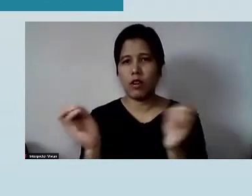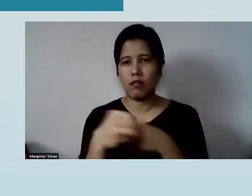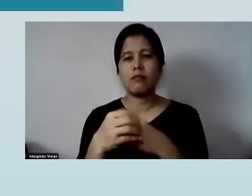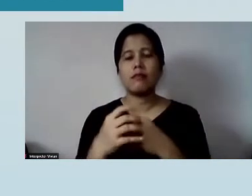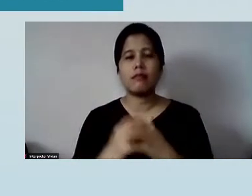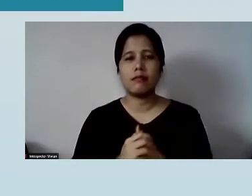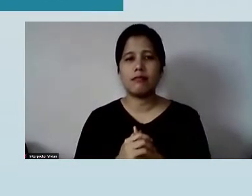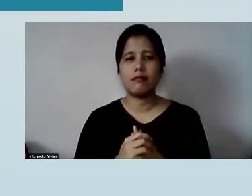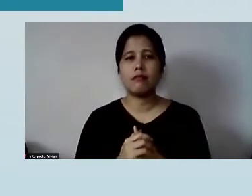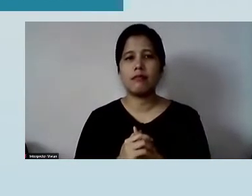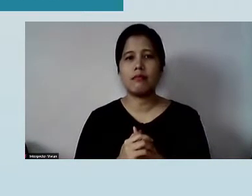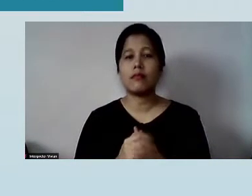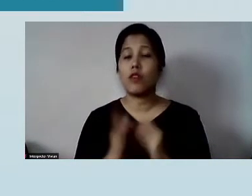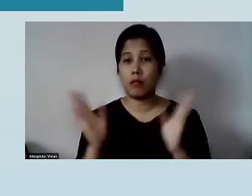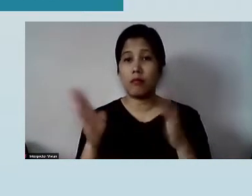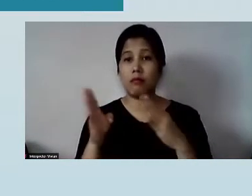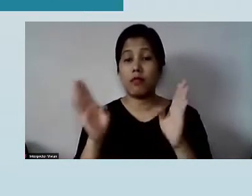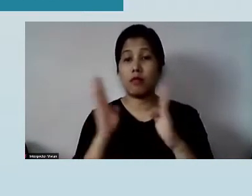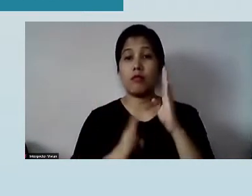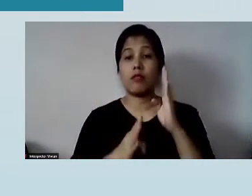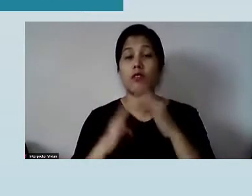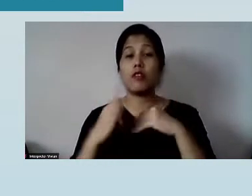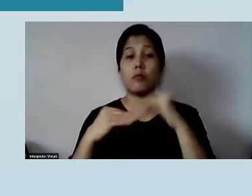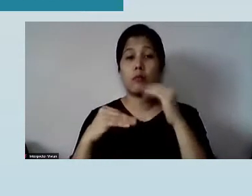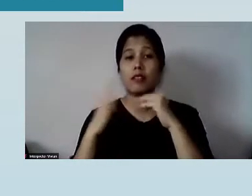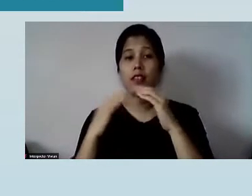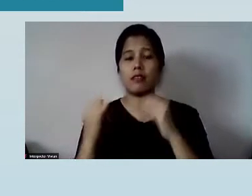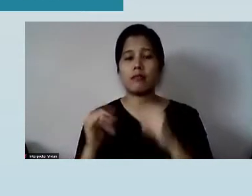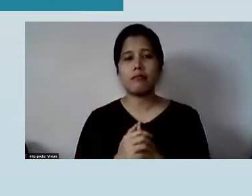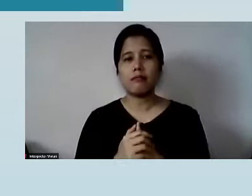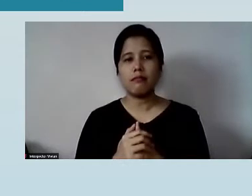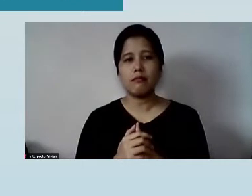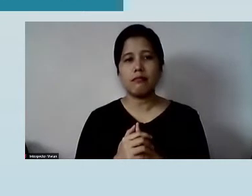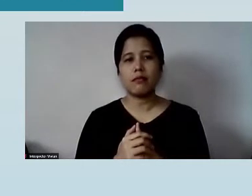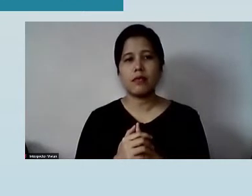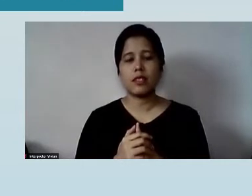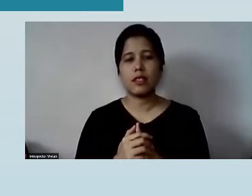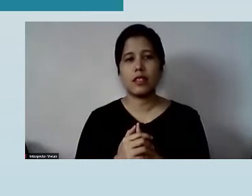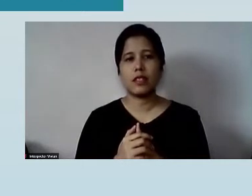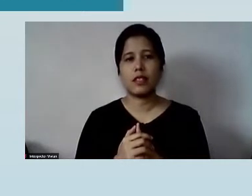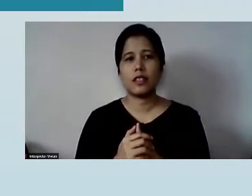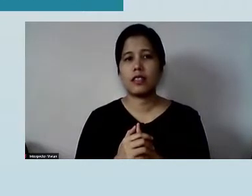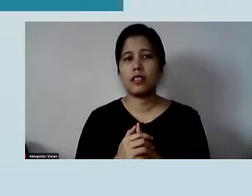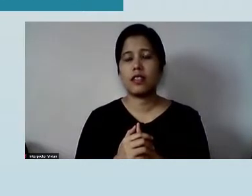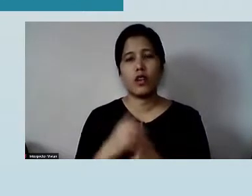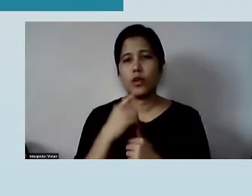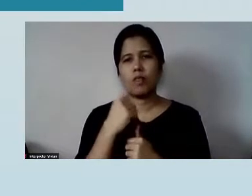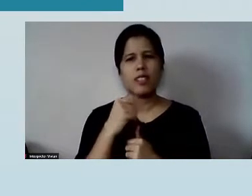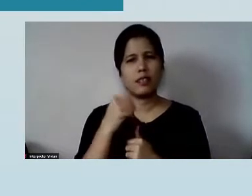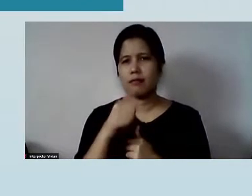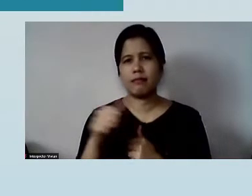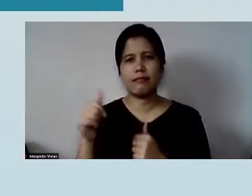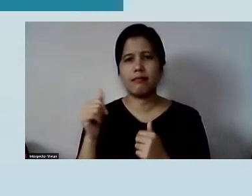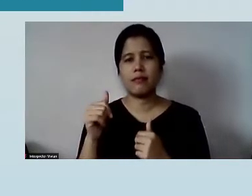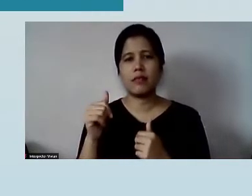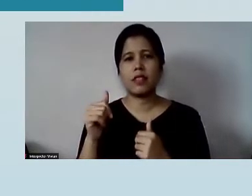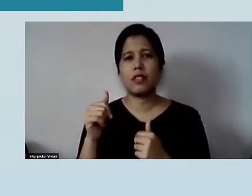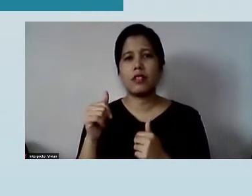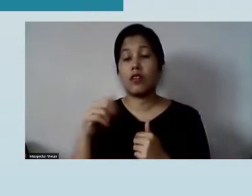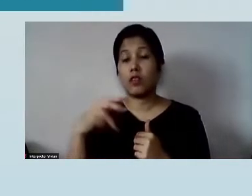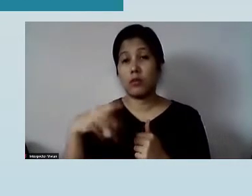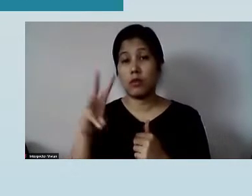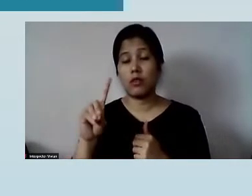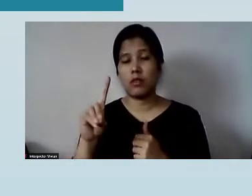yan. Hindi mahaba ang complaint na gagawin ng isang PWD dyan o kung sino man na biktima. Outright